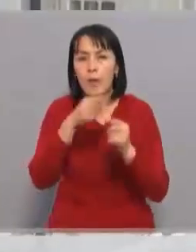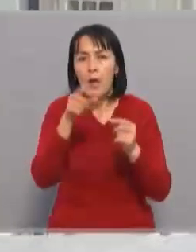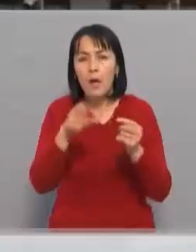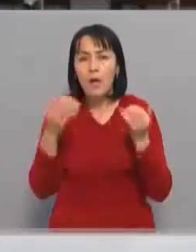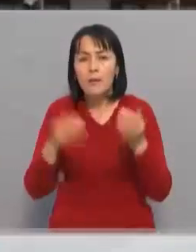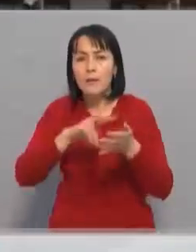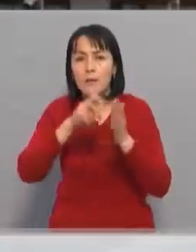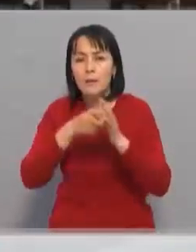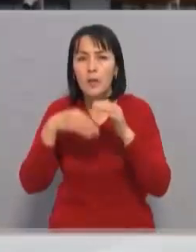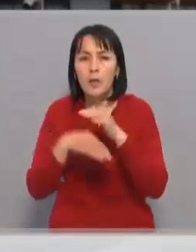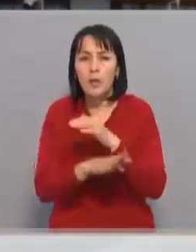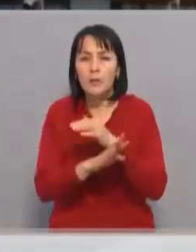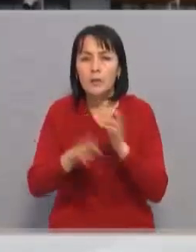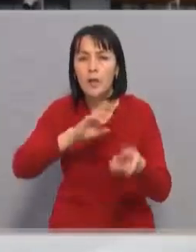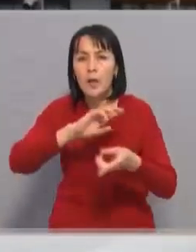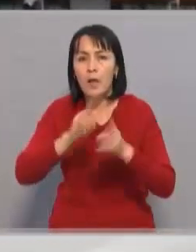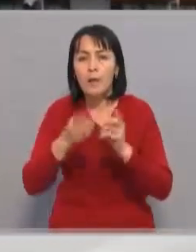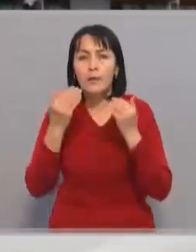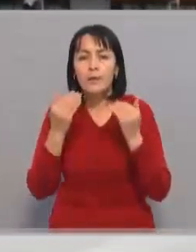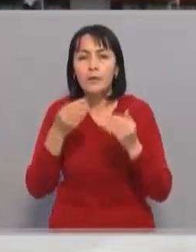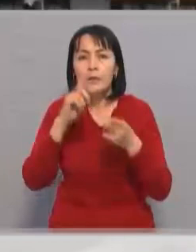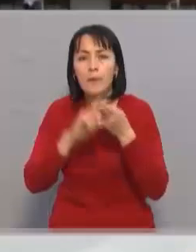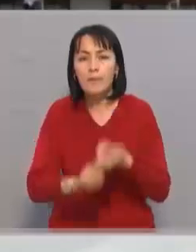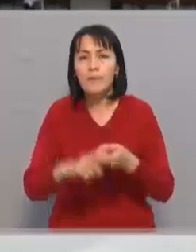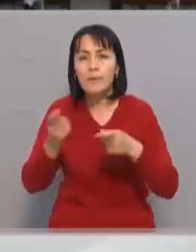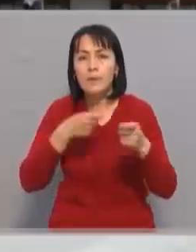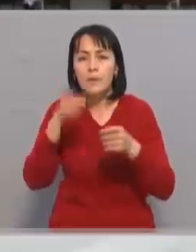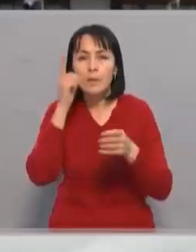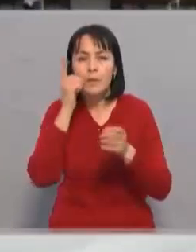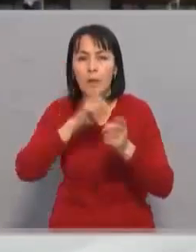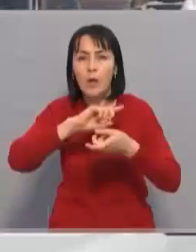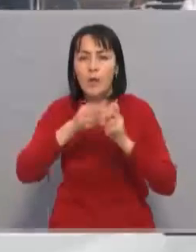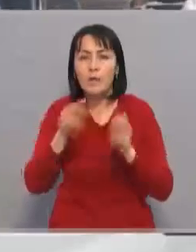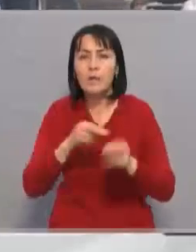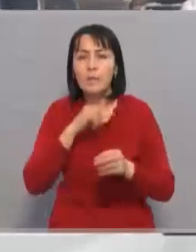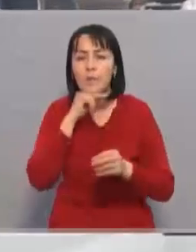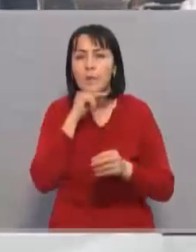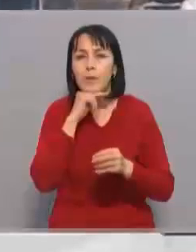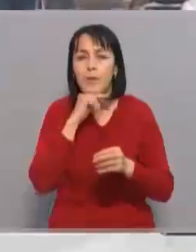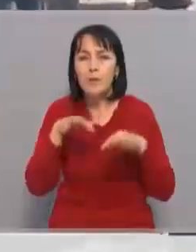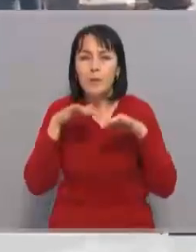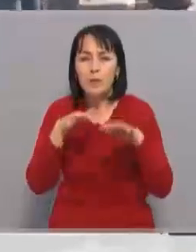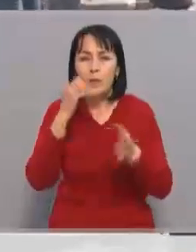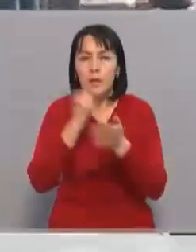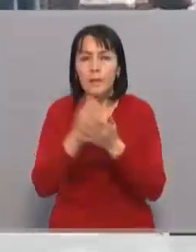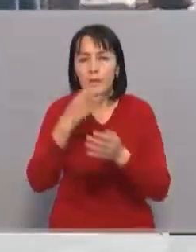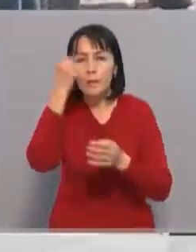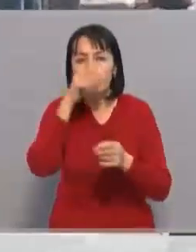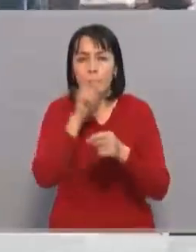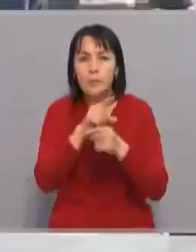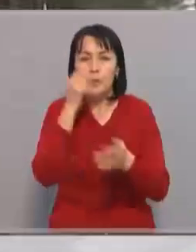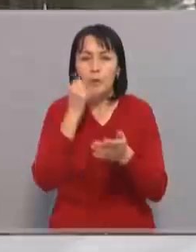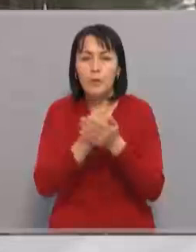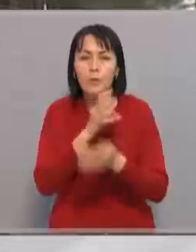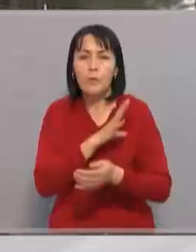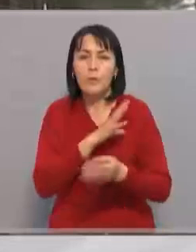үшін салықтан жалтарудың құралына айналып үлгеріпті. Осыған байланысты үкімет мобильді аударымдарды бақылауға алу үшін шешім қабылдап, өткен жылы бұйрыққа қол